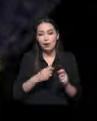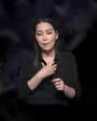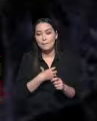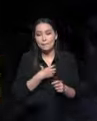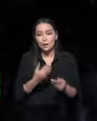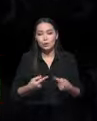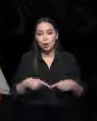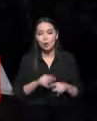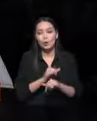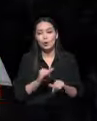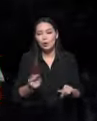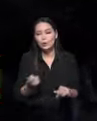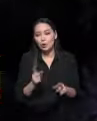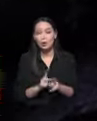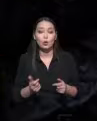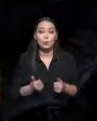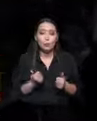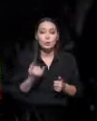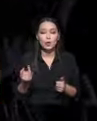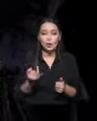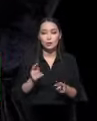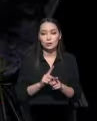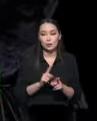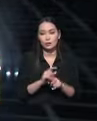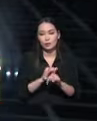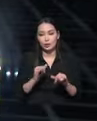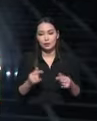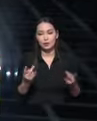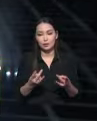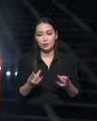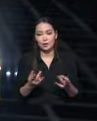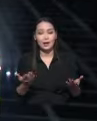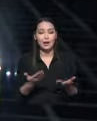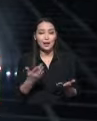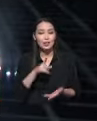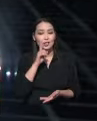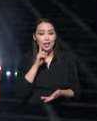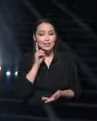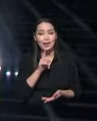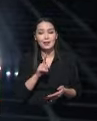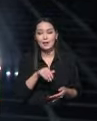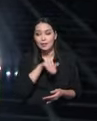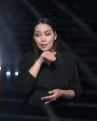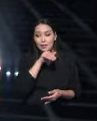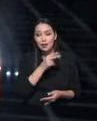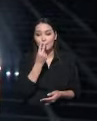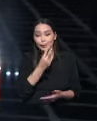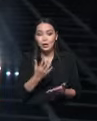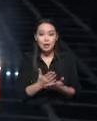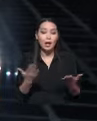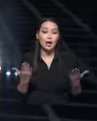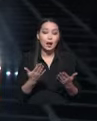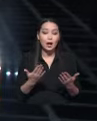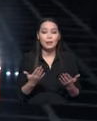дамуына аз да болса үлес қосып отырған қыз-жігіттерді ынталандыру. Қандай да бір жас таланттарды көріп, оларға қандай да бір